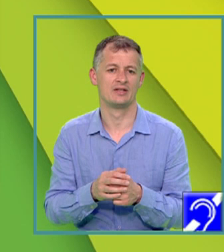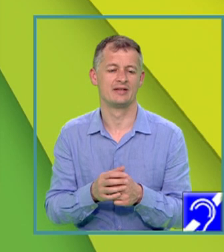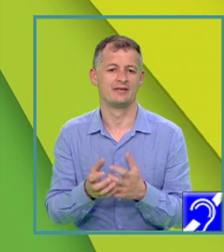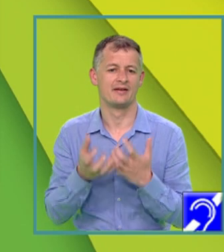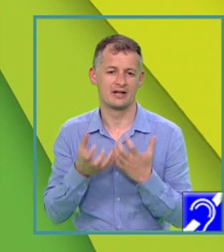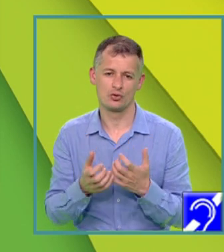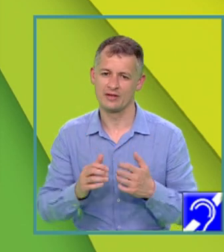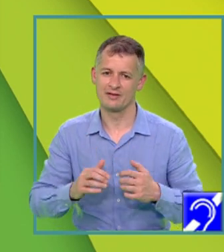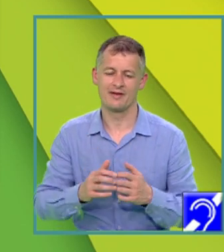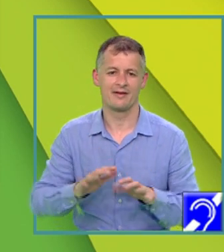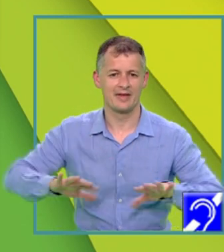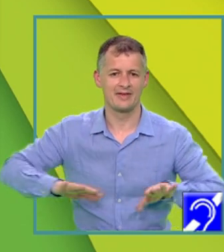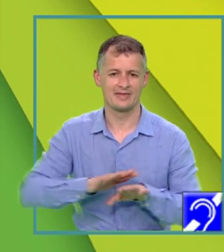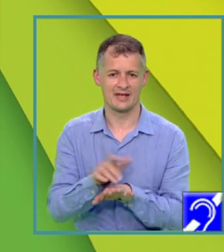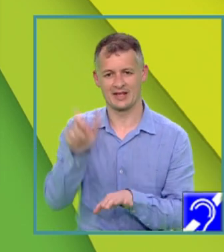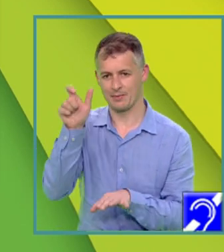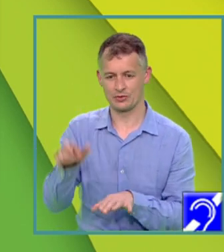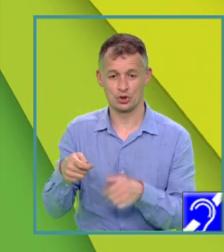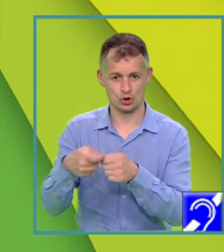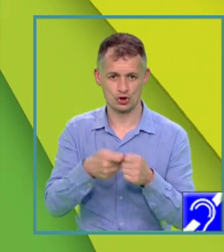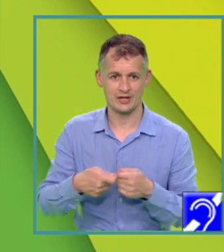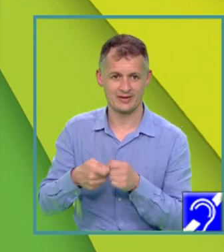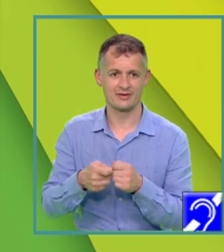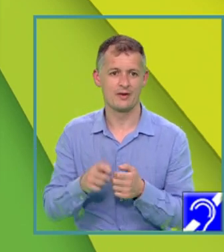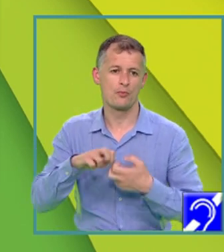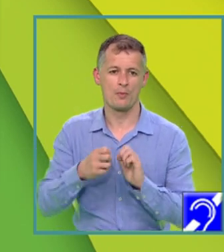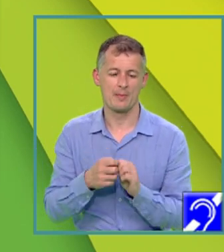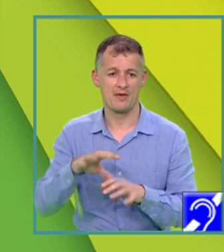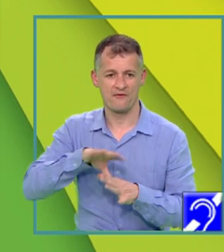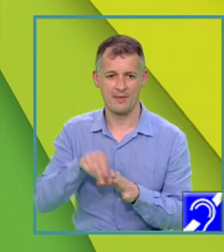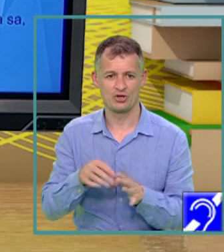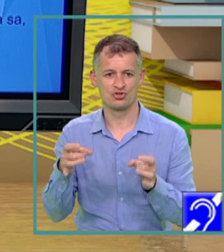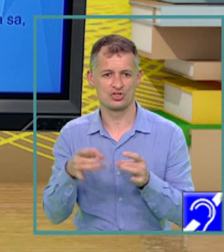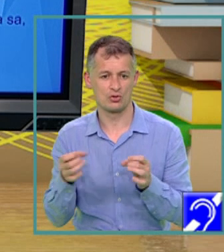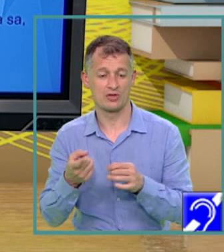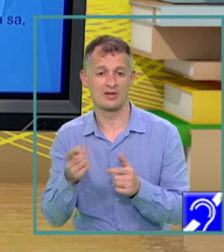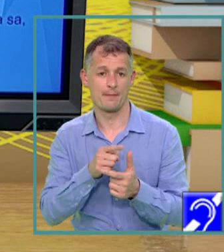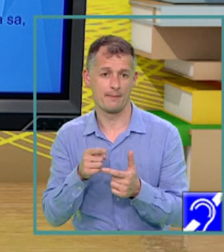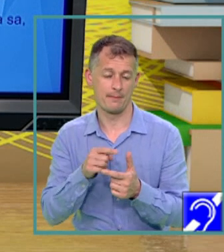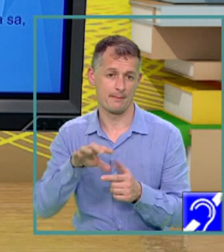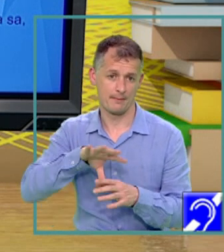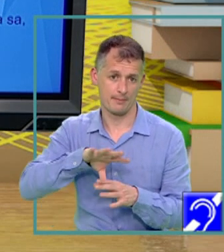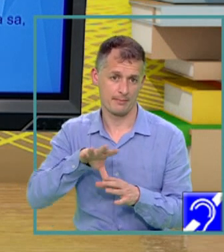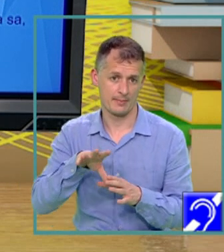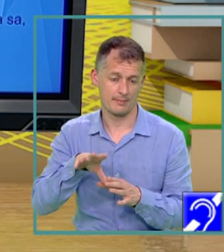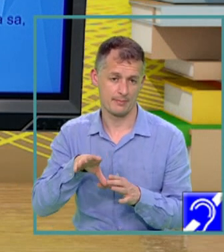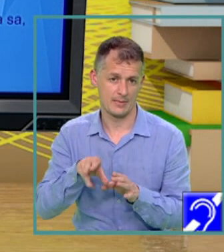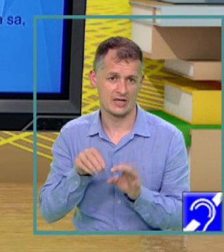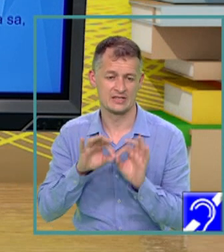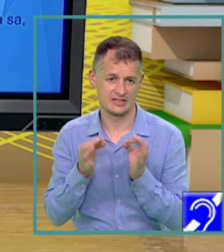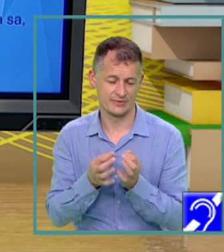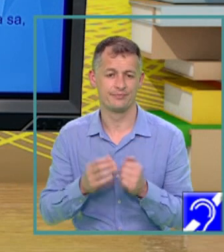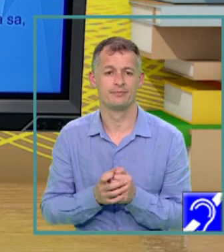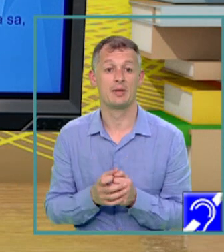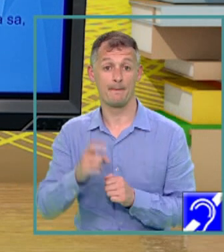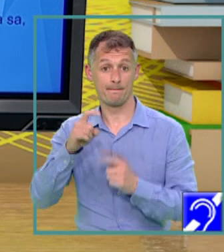de integrare a individului, traumele în familie, certurile dintre părinți. Iată că biserica trebuie să aibă